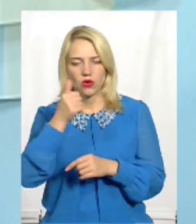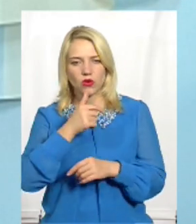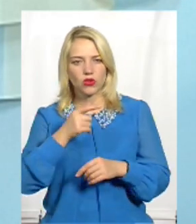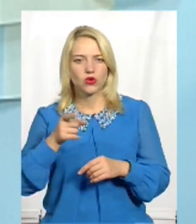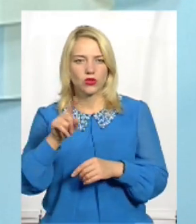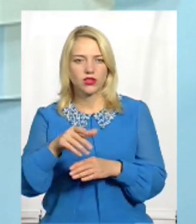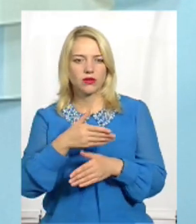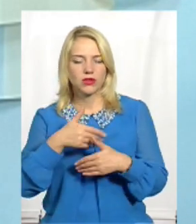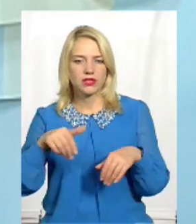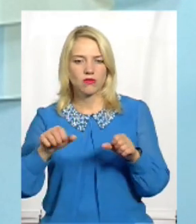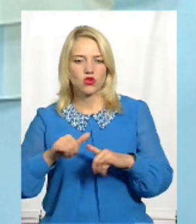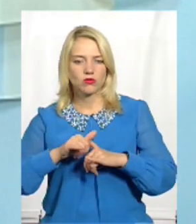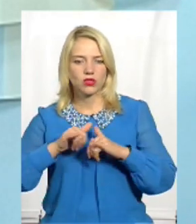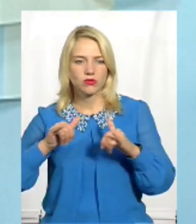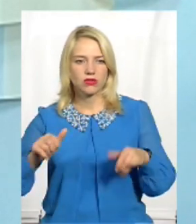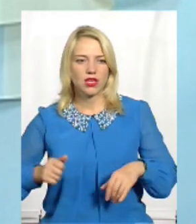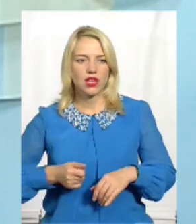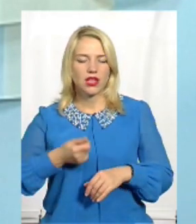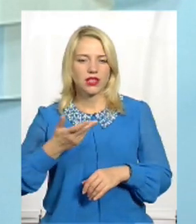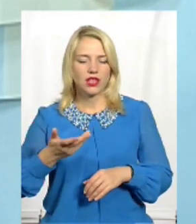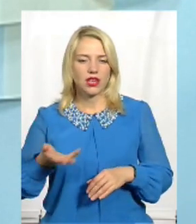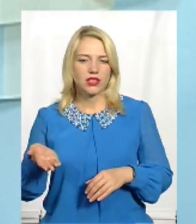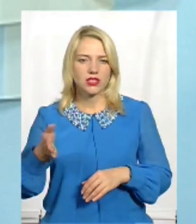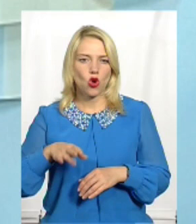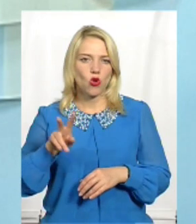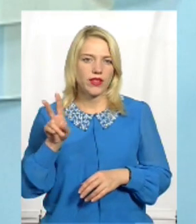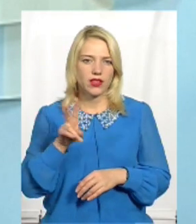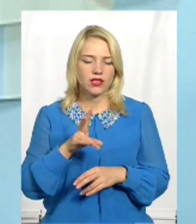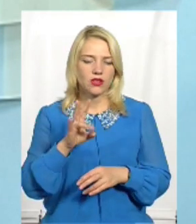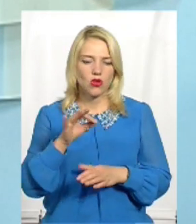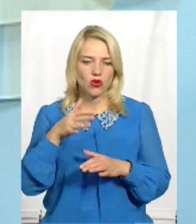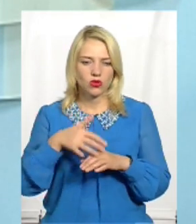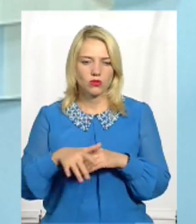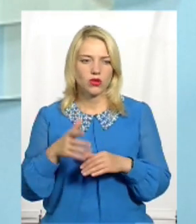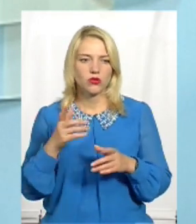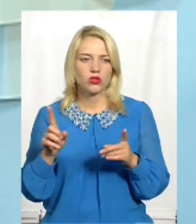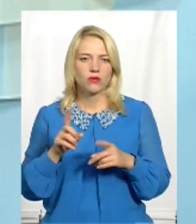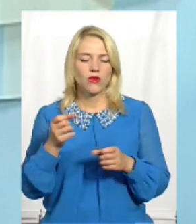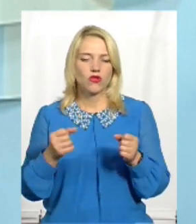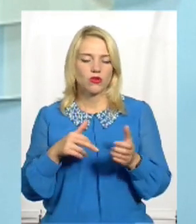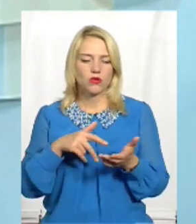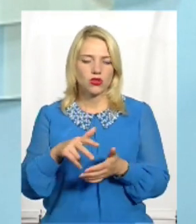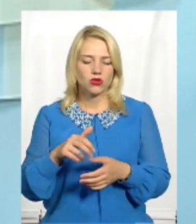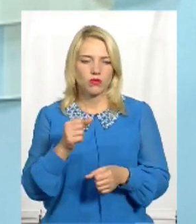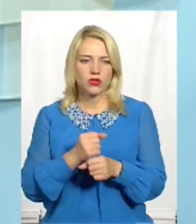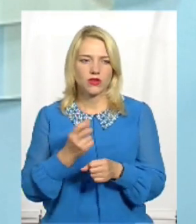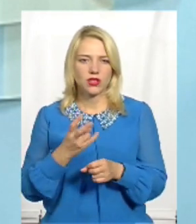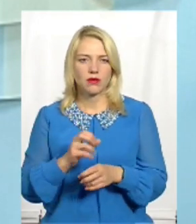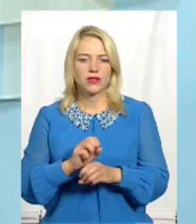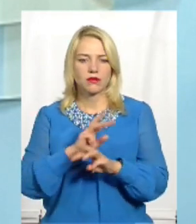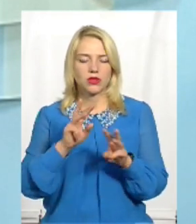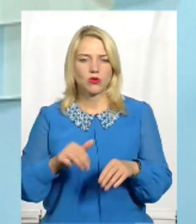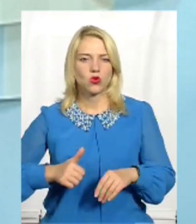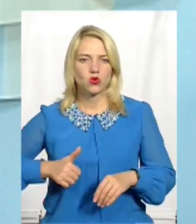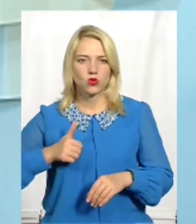ми зможемо збільшувати кількість одиниць. Але ми розуміємо, що водій пішов працювати, йому треба забезпечити достойну